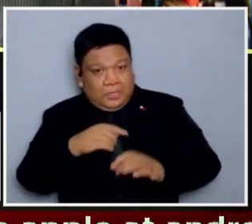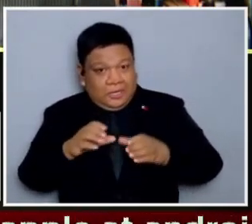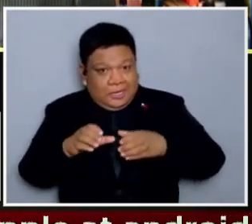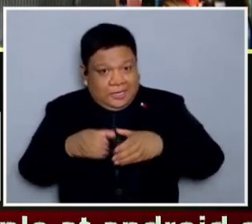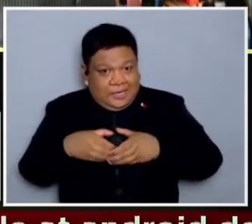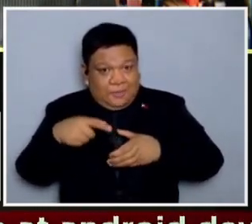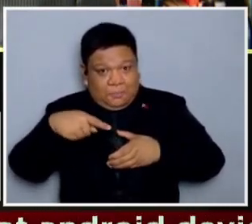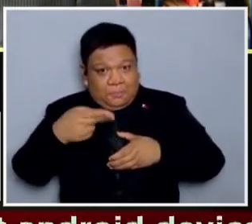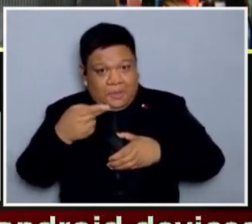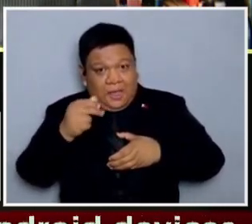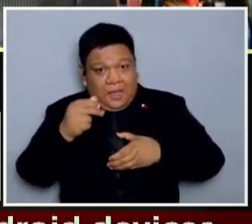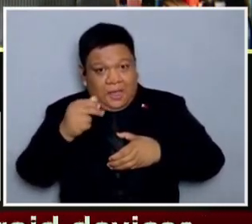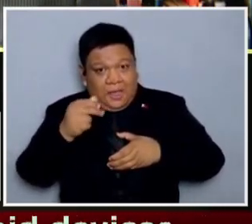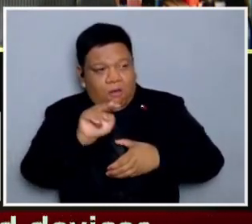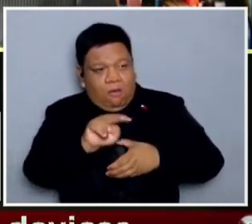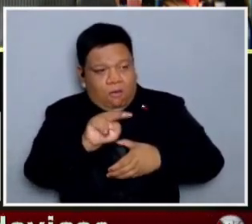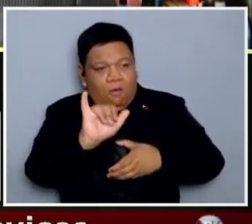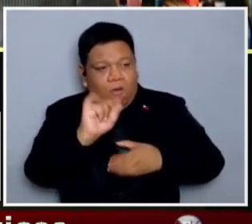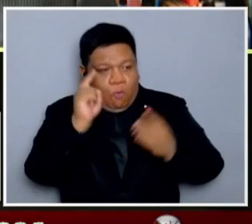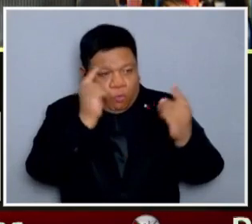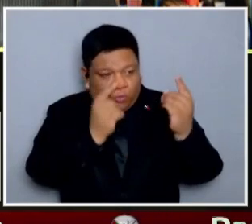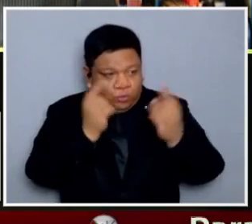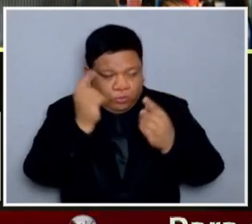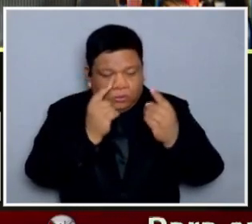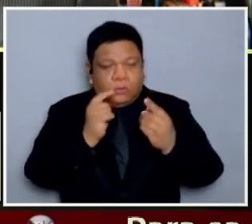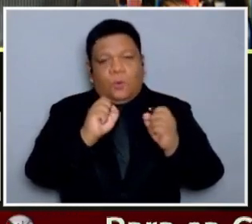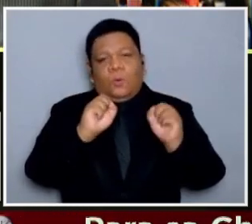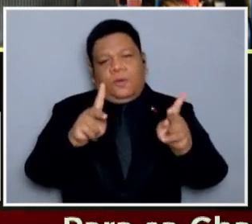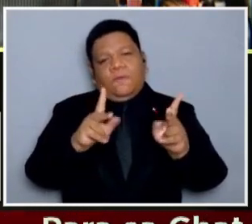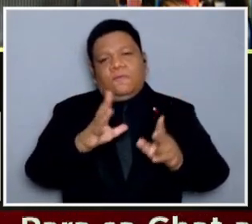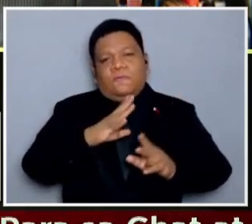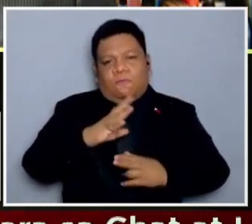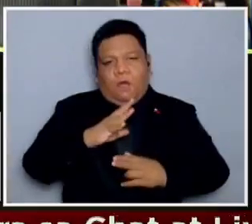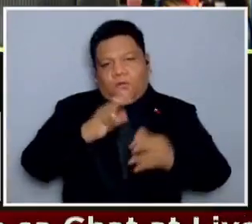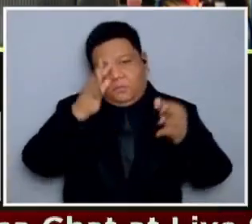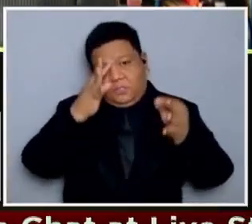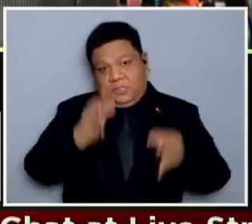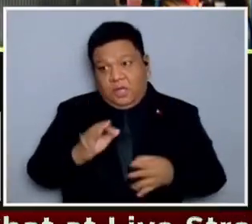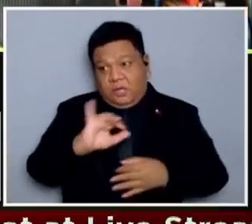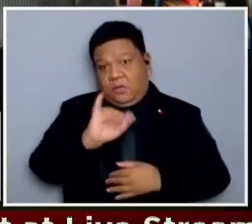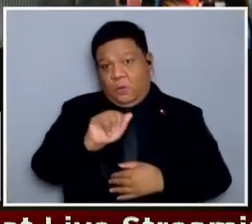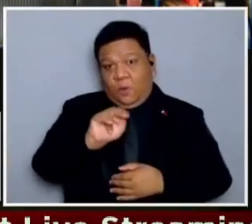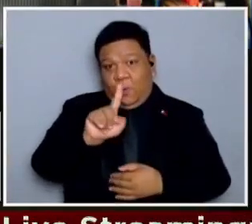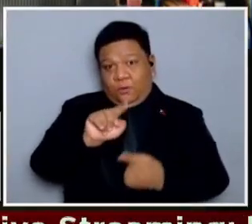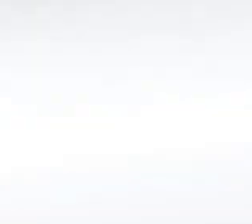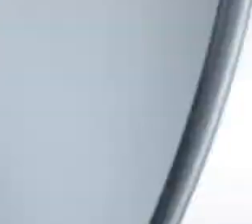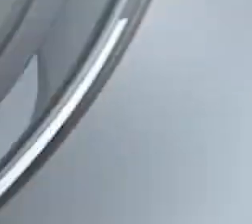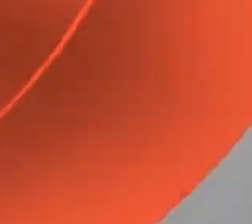factor kung bakit namin sinuspend itong PhilHealth holiday natin.